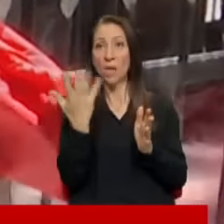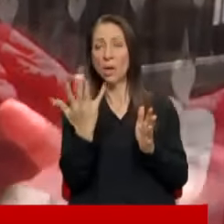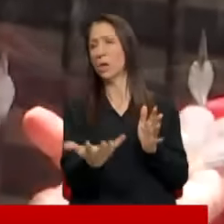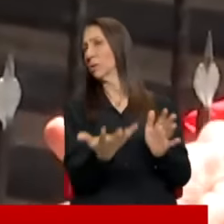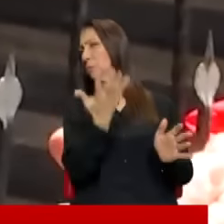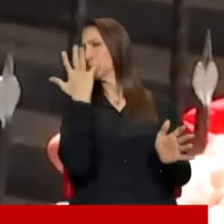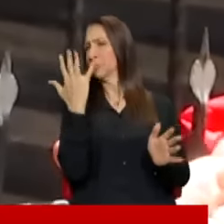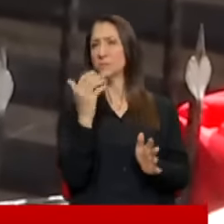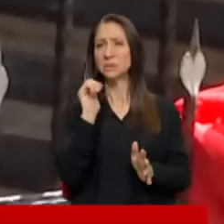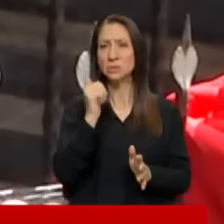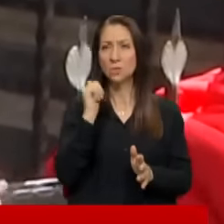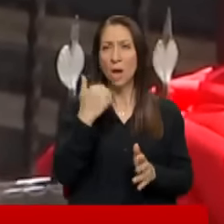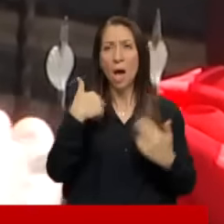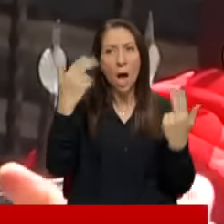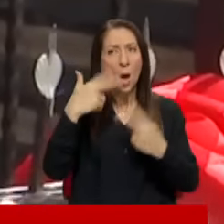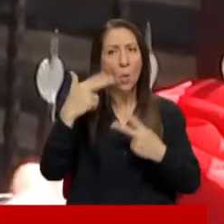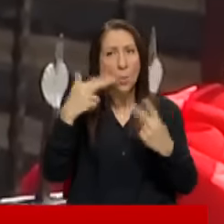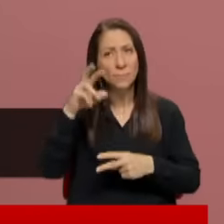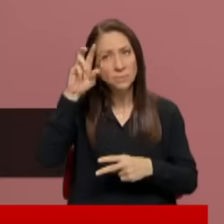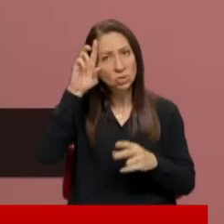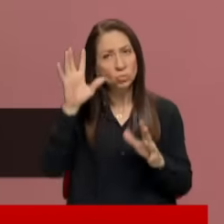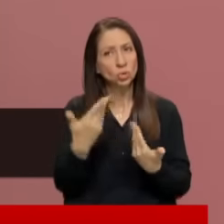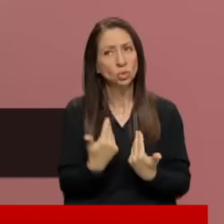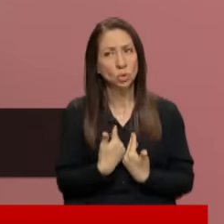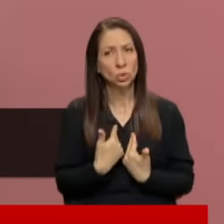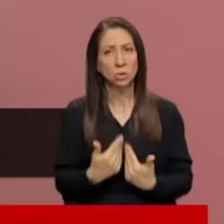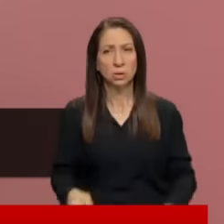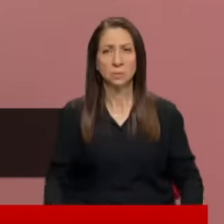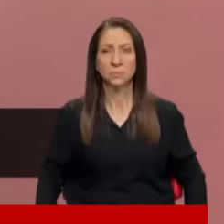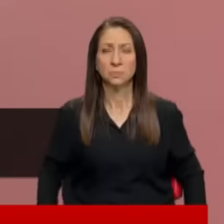yüzüme geldi. Kaç günden beri gözyaşı döküyorum. Psikolojim bozuldu.